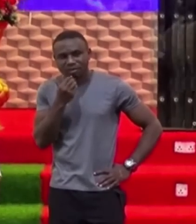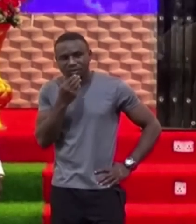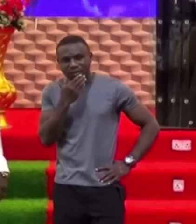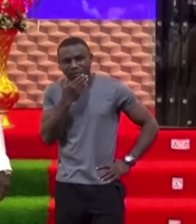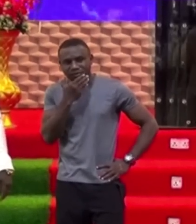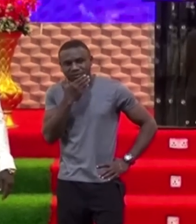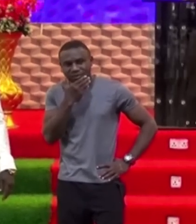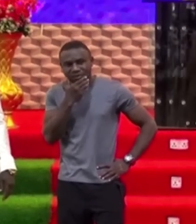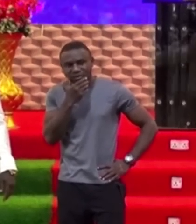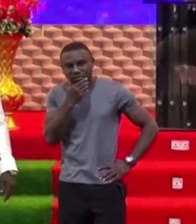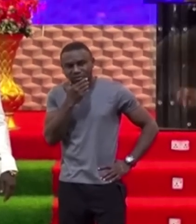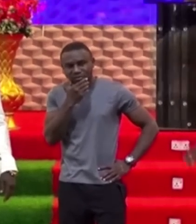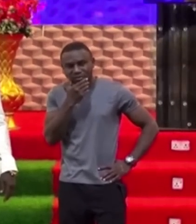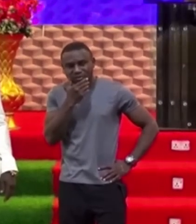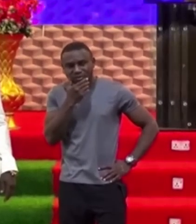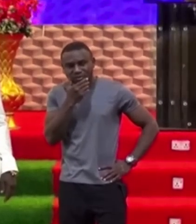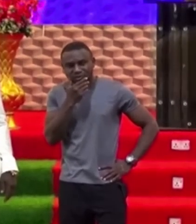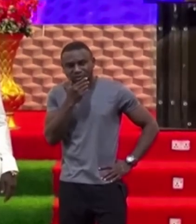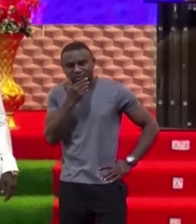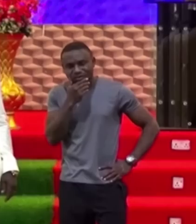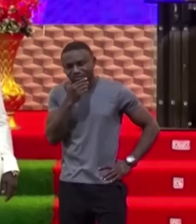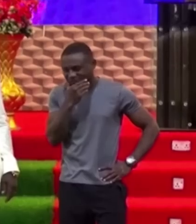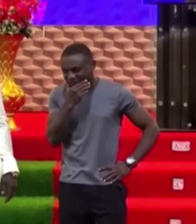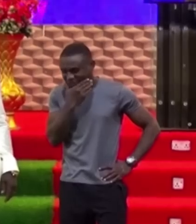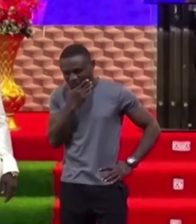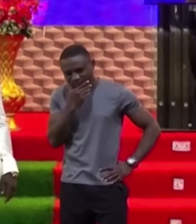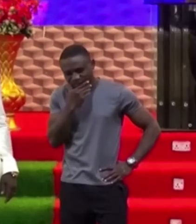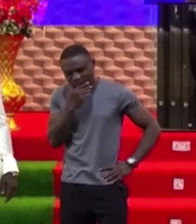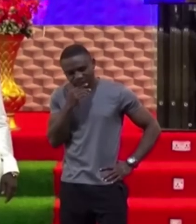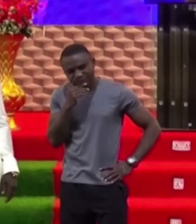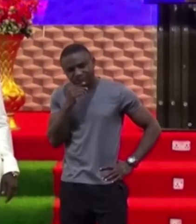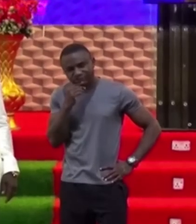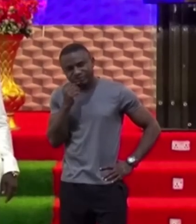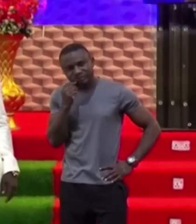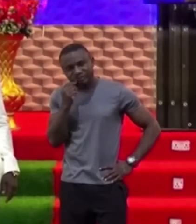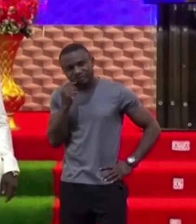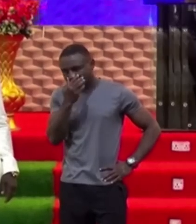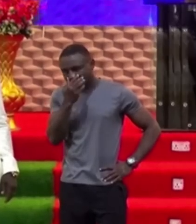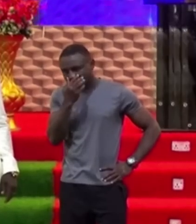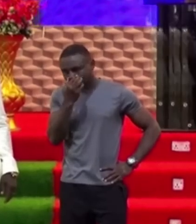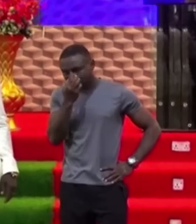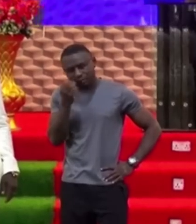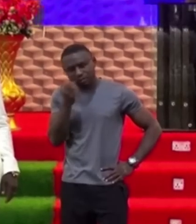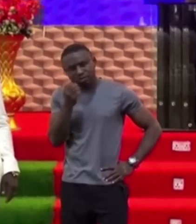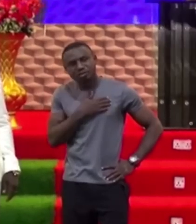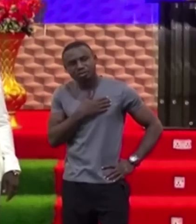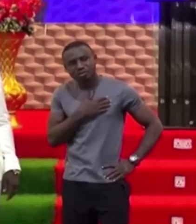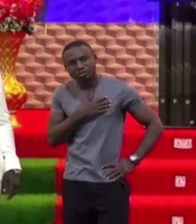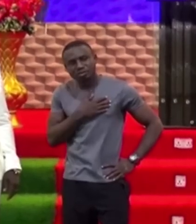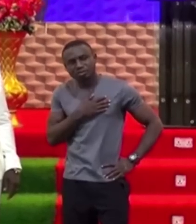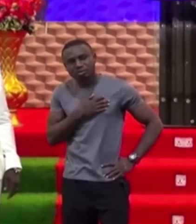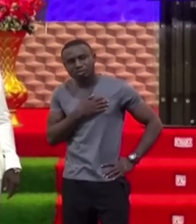5 years. Mo pe bàbá yìí mo ní dádì wàhálà ti ṣẹlẹ̀ wọ́n ní kí ló dé? Mo ní wọn ò lè gbé rí wọn